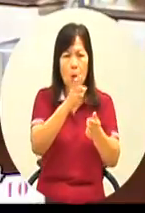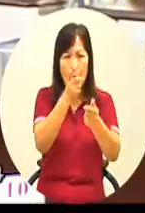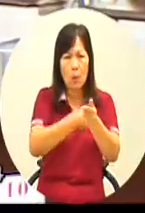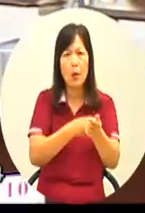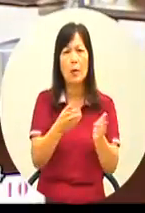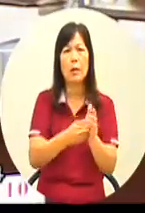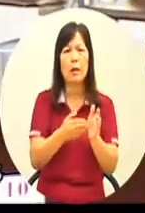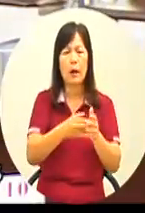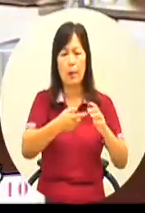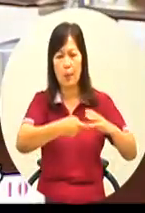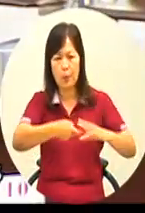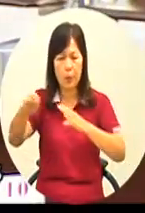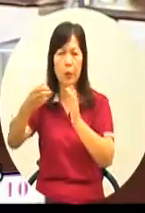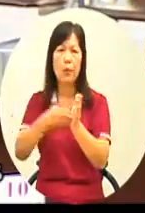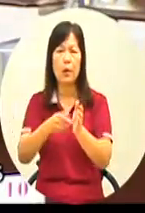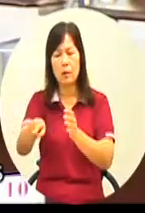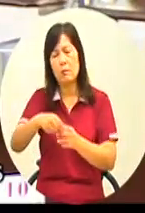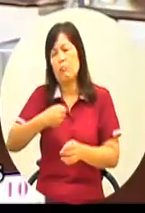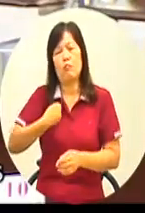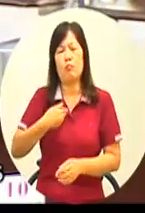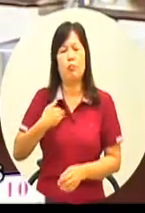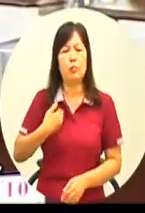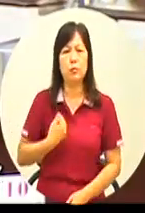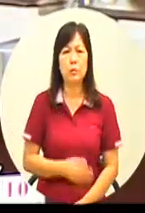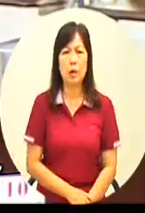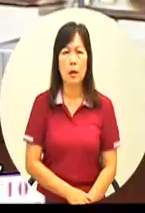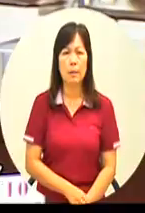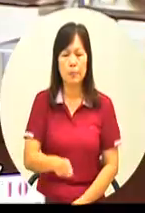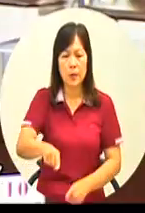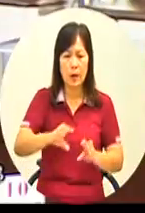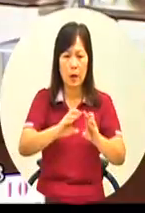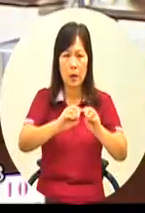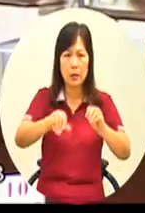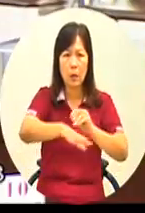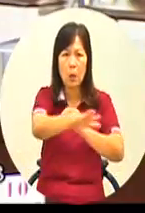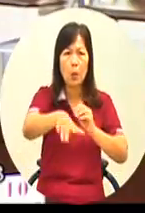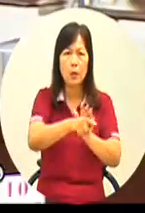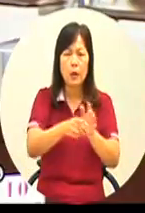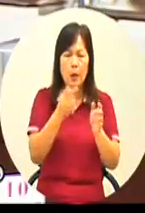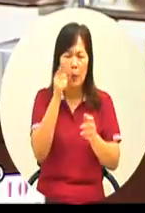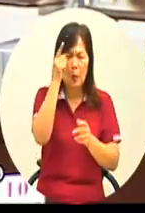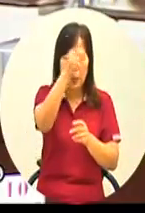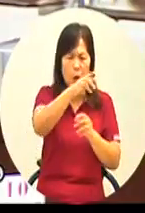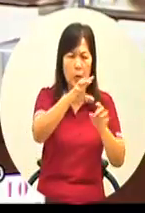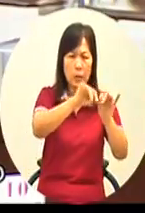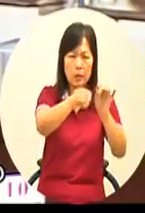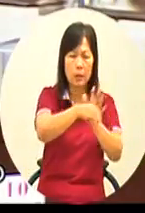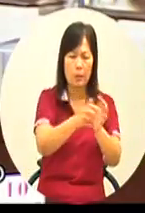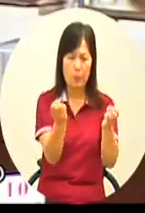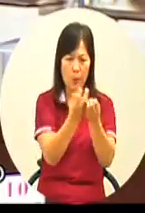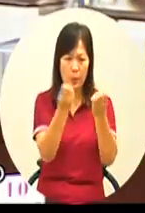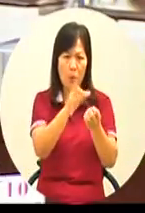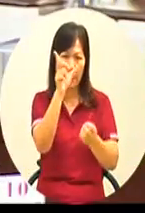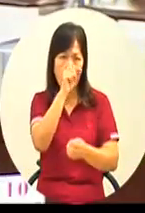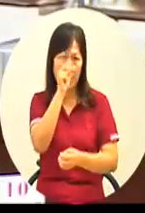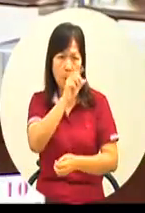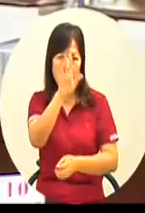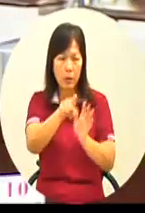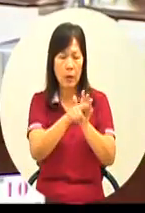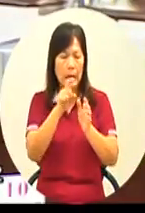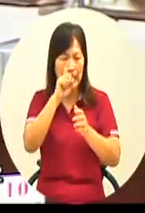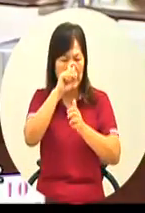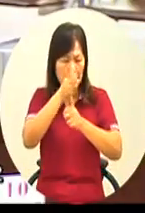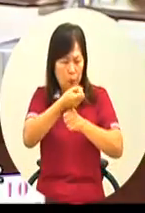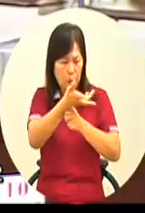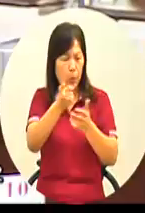唔知影。啊，所以这个情形对不对？尤其坑爹啊，吼，啊，较偏僻所在，时常发生啊，这产生的这污染啊，非常之